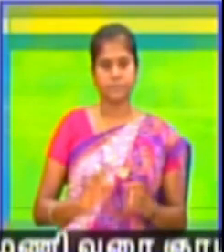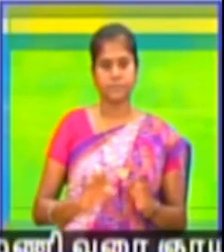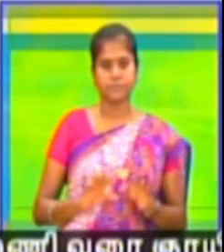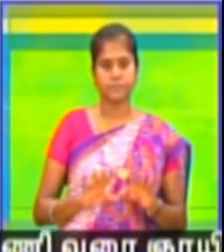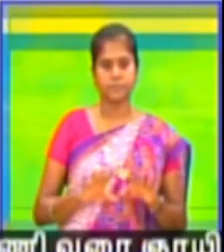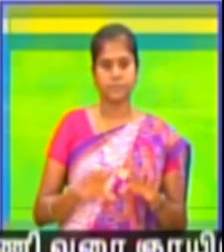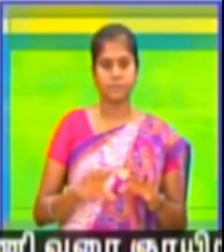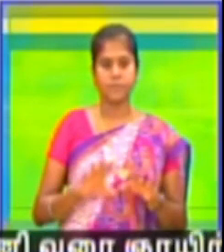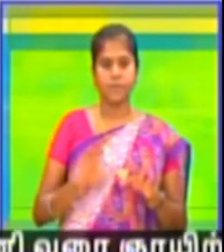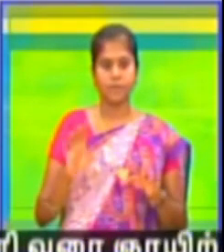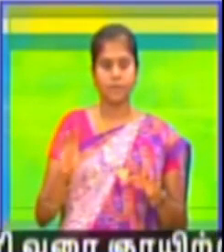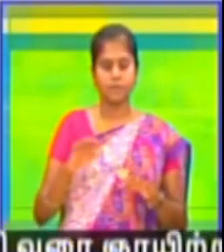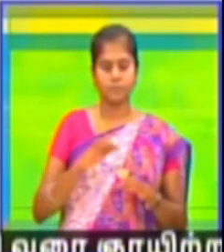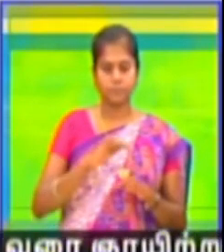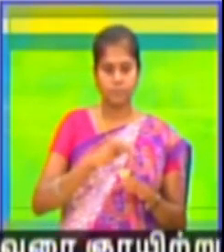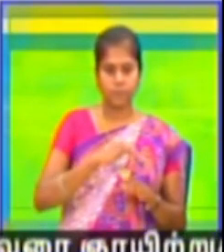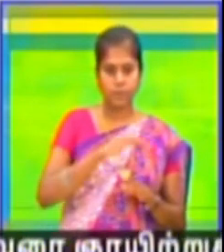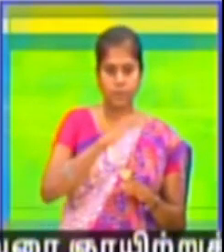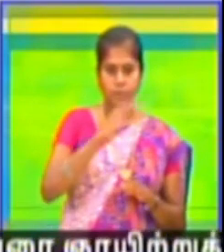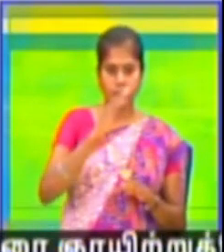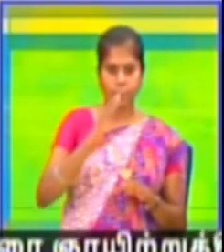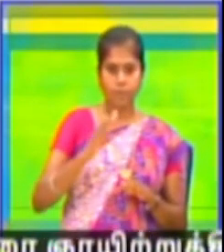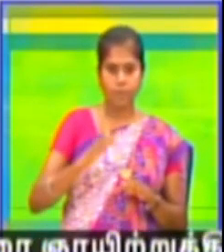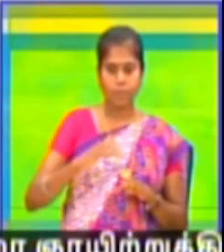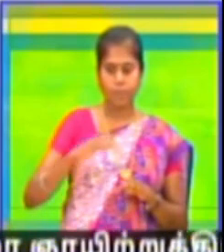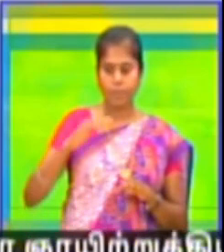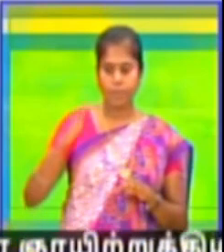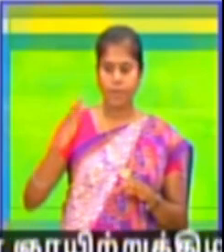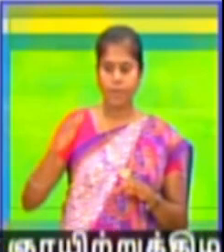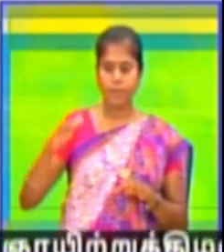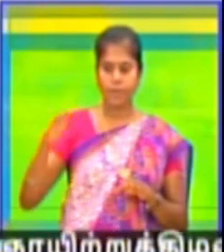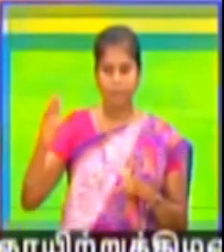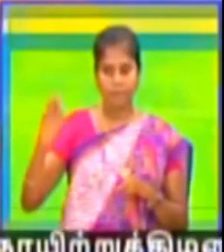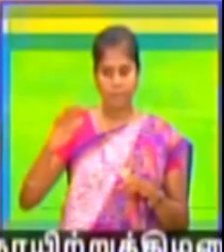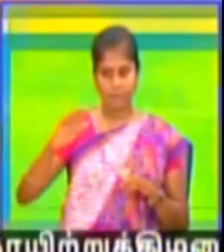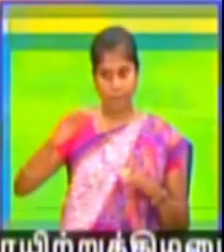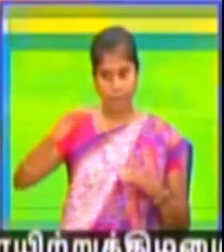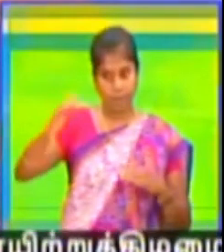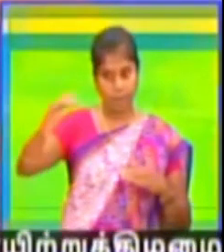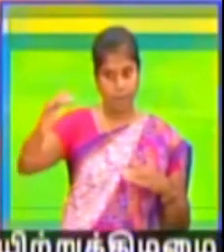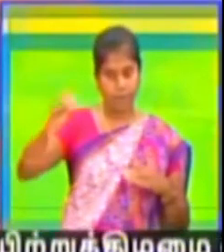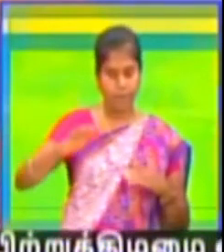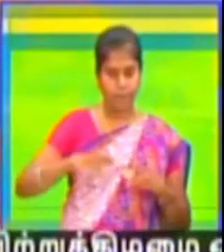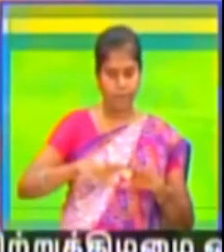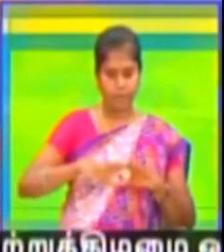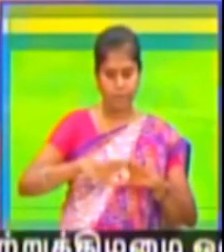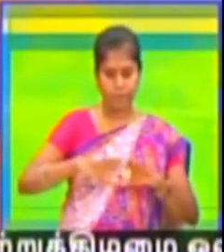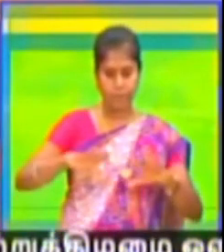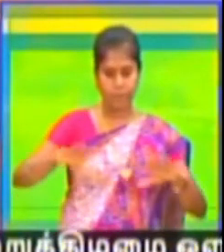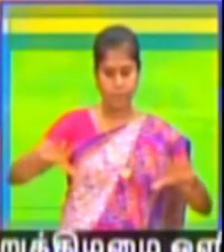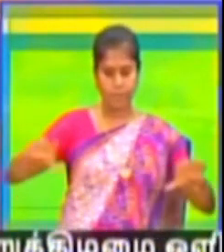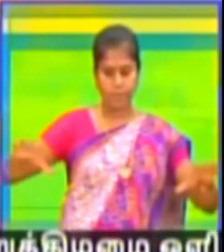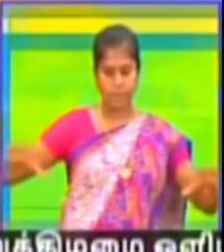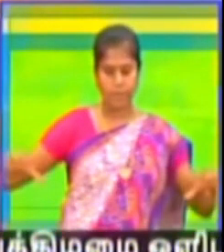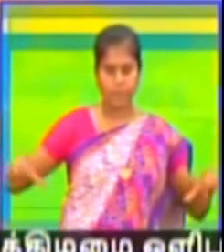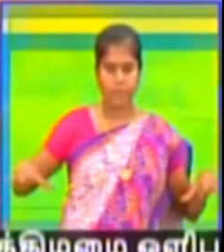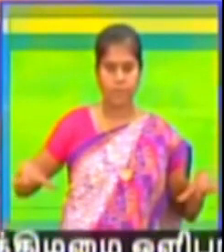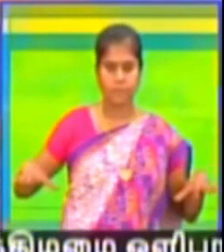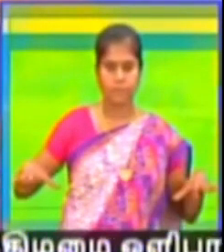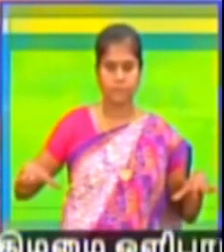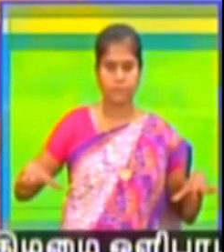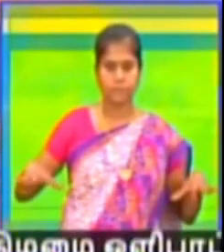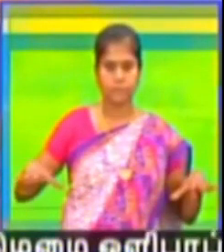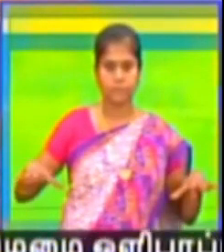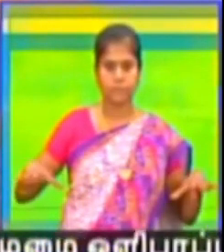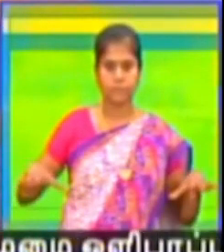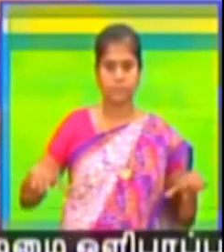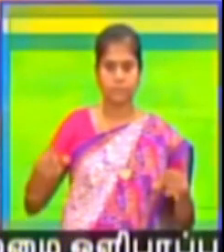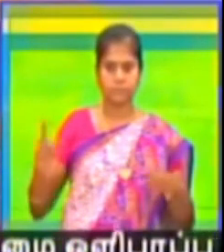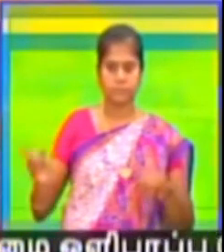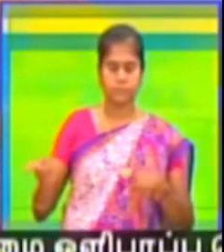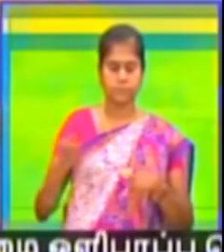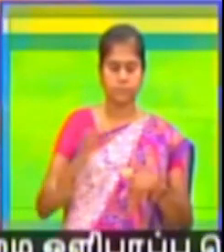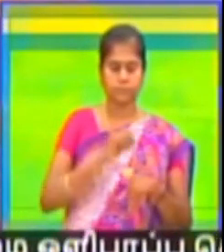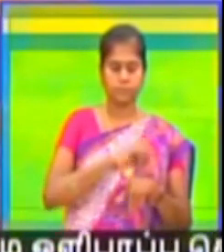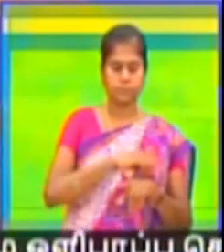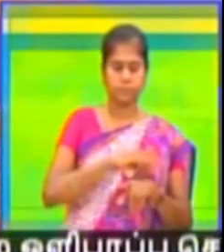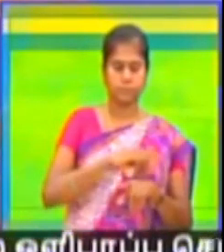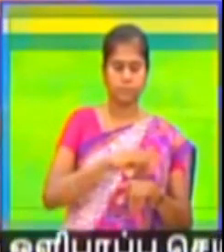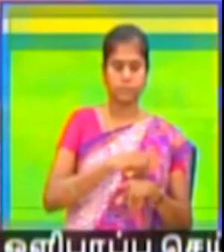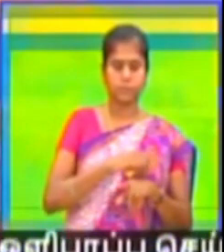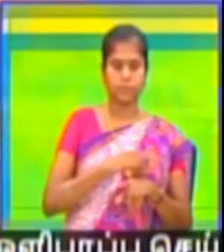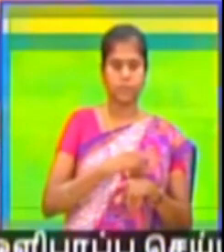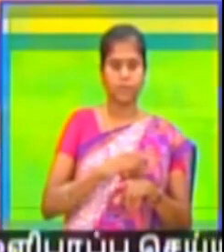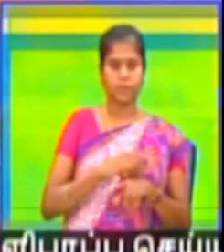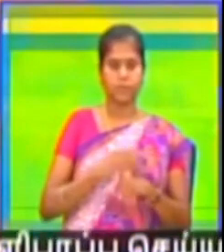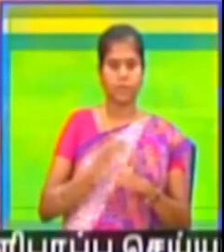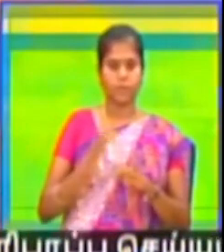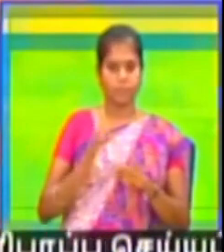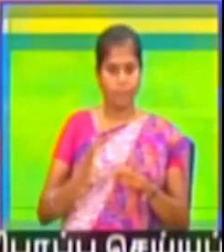மலை வரைக்கும் இந்த பெரும் சமவெளிகள் பரவி உள்ளது. கிழக்கு மேற்காக இந்த பெரும் சமவெளிகள் இருக்குது. எதுலேருந்து எது